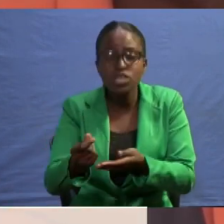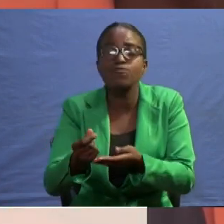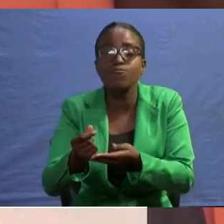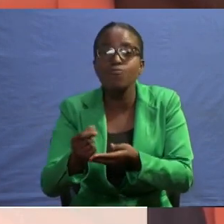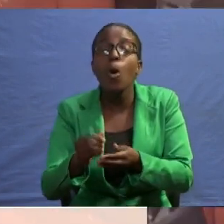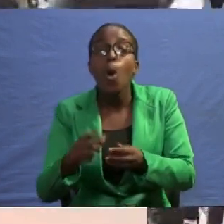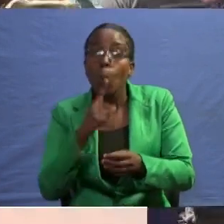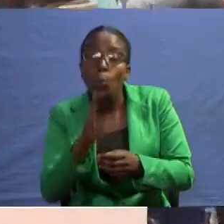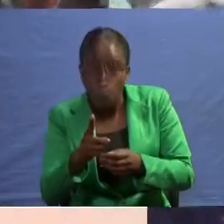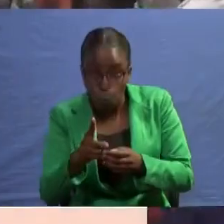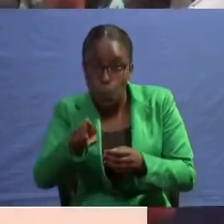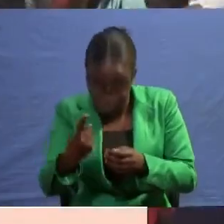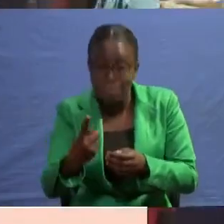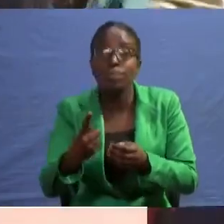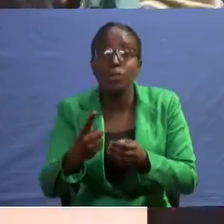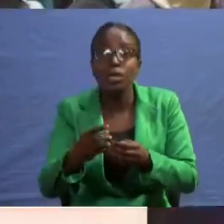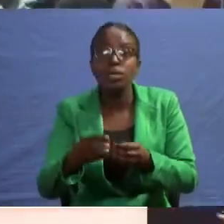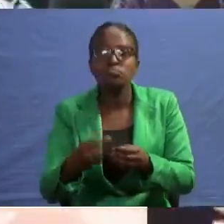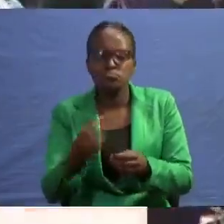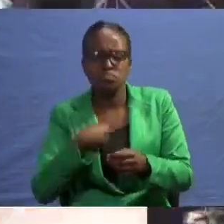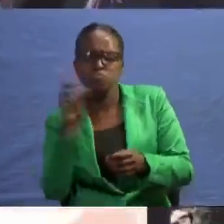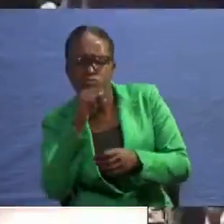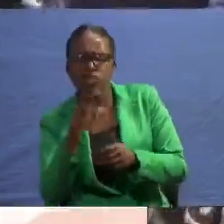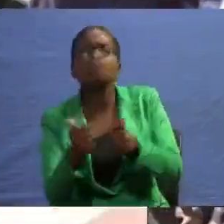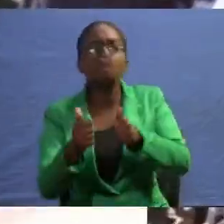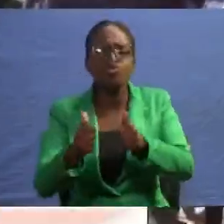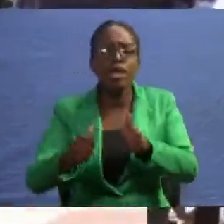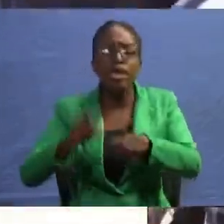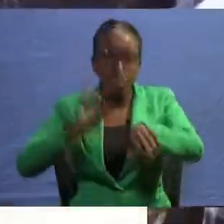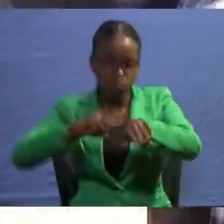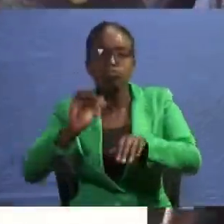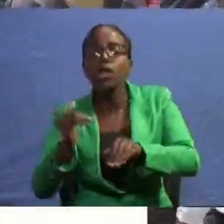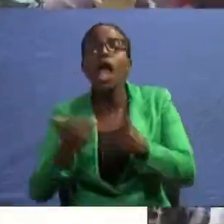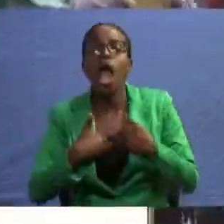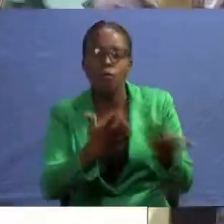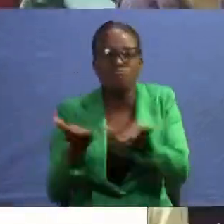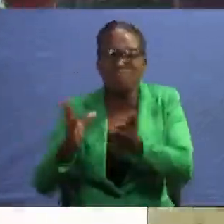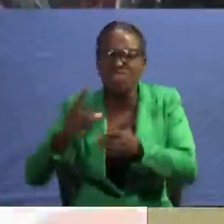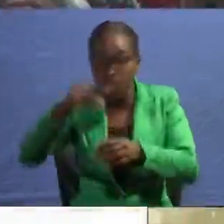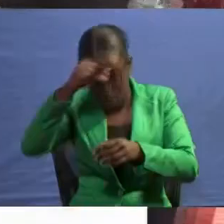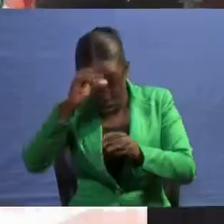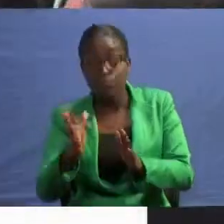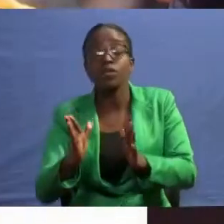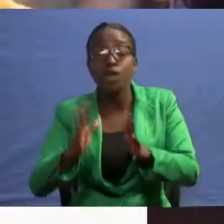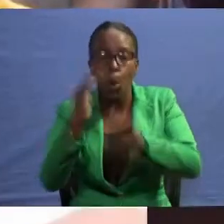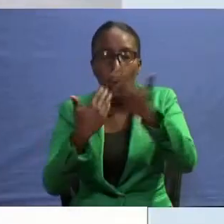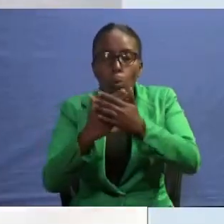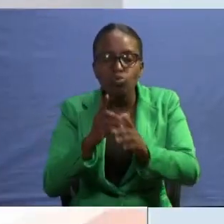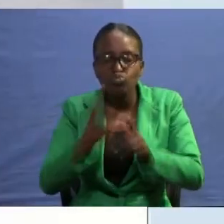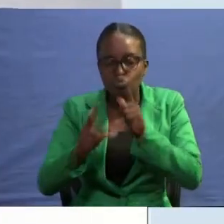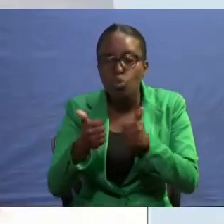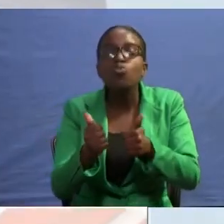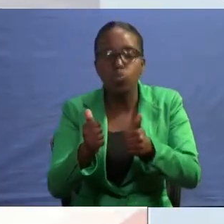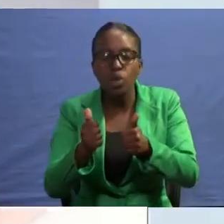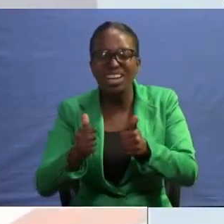niende nimalizane na Mung'aro. Kwingineko katika kaunti ya Embu, gavana Cecily Mbarire ametoa wito wa kusitishwa kwa mizozo inayozonga mradi